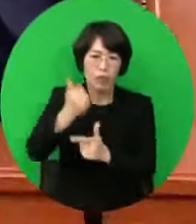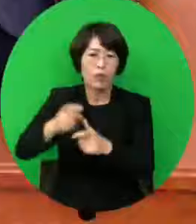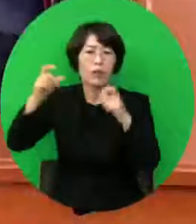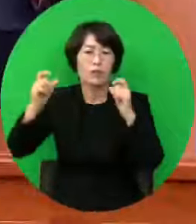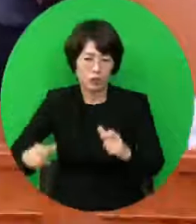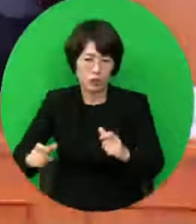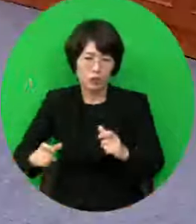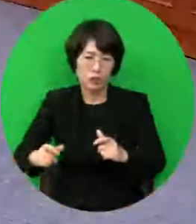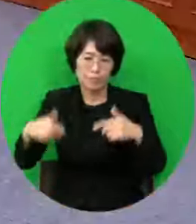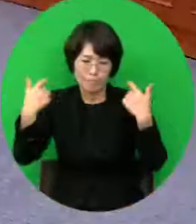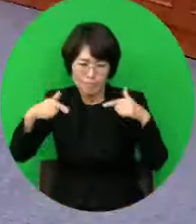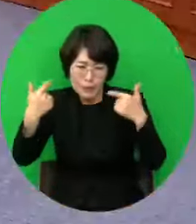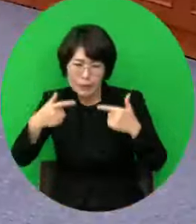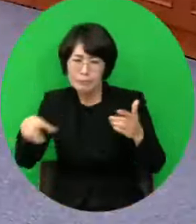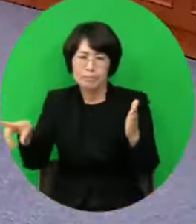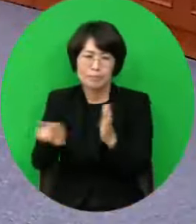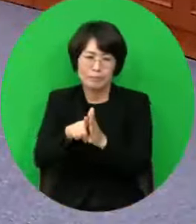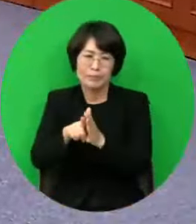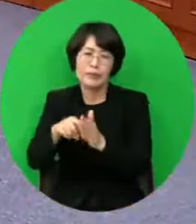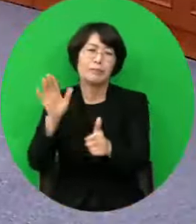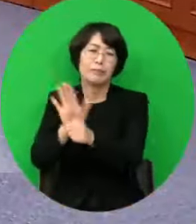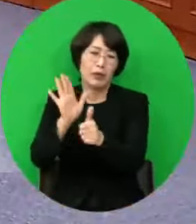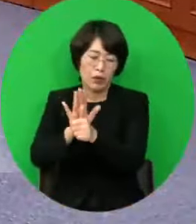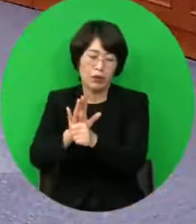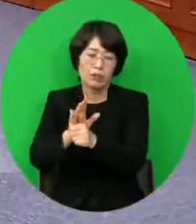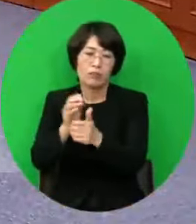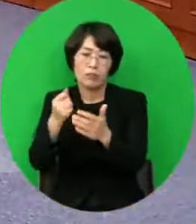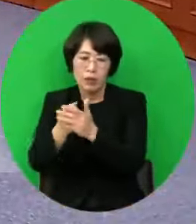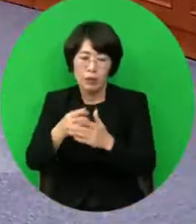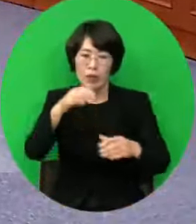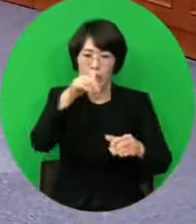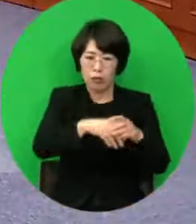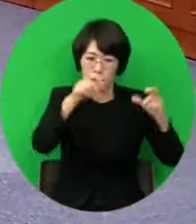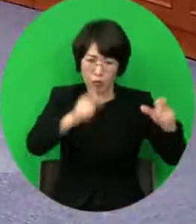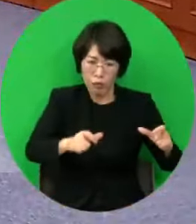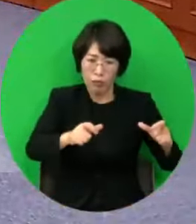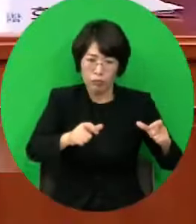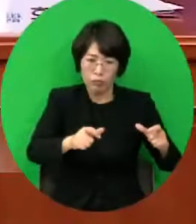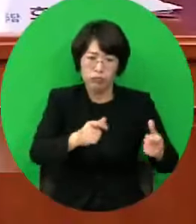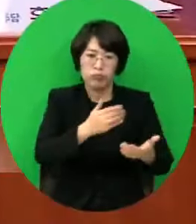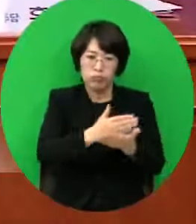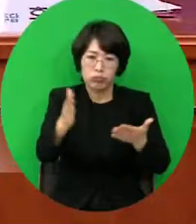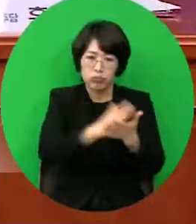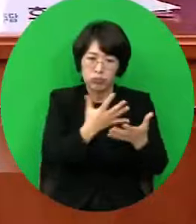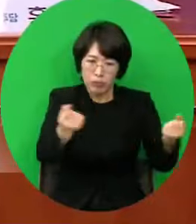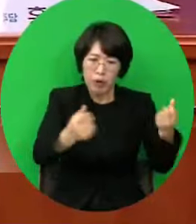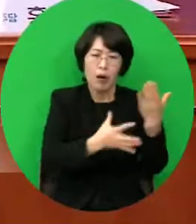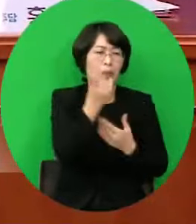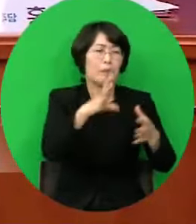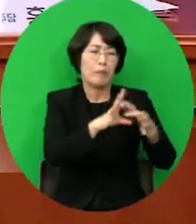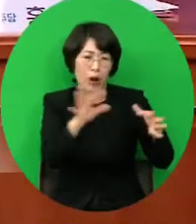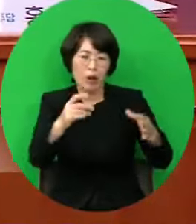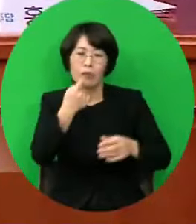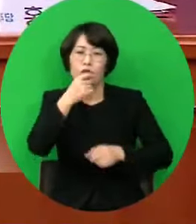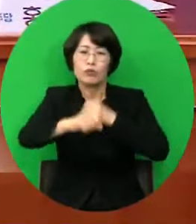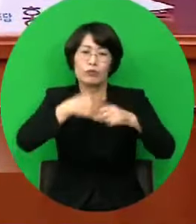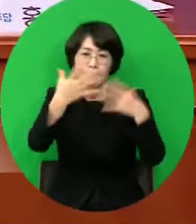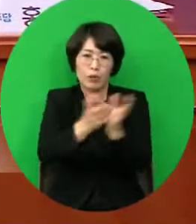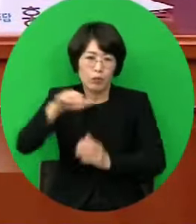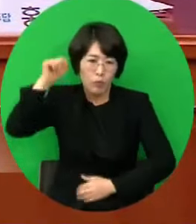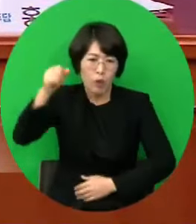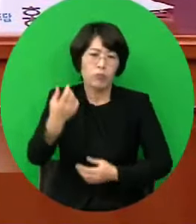언제나 여당이 그래서 선거구가 어떻게 쪼개지고 합쳐라 민주당 후보 당선이 유하다